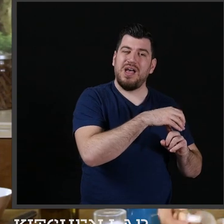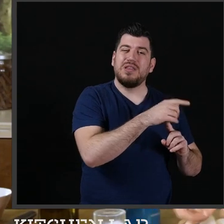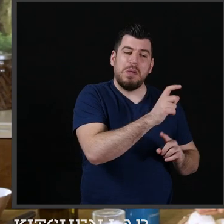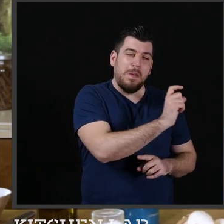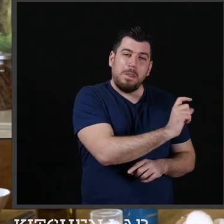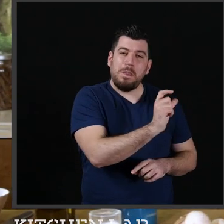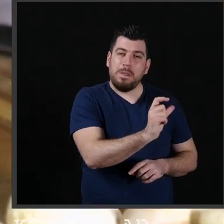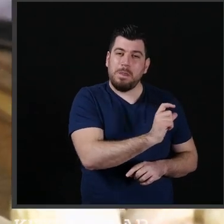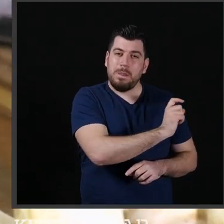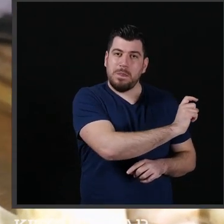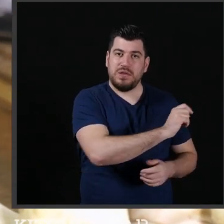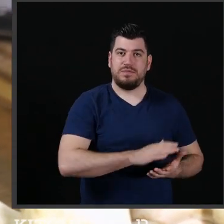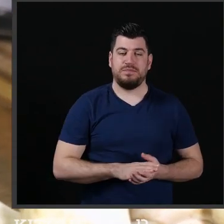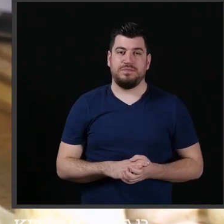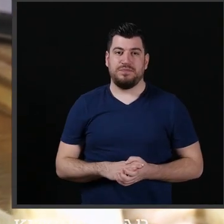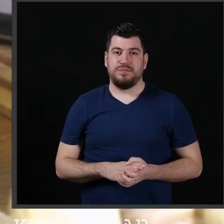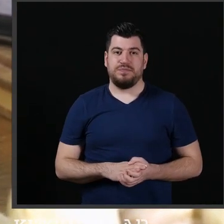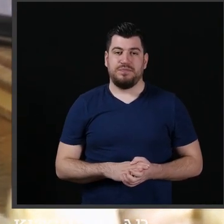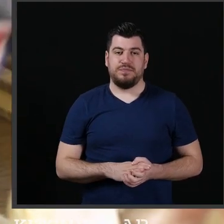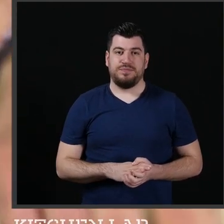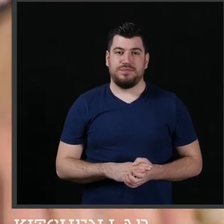δεν είναι σιτάκια.